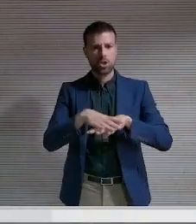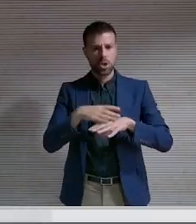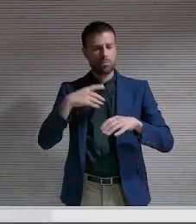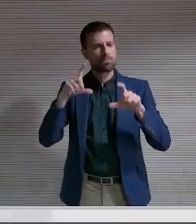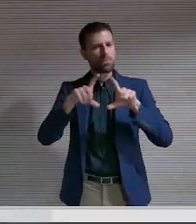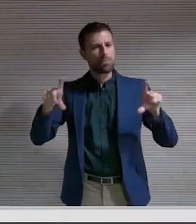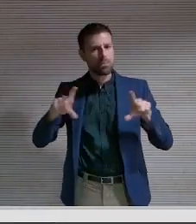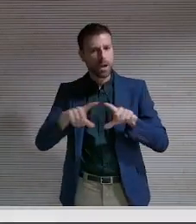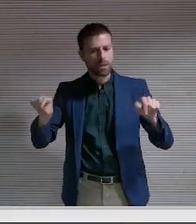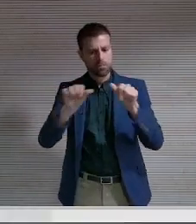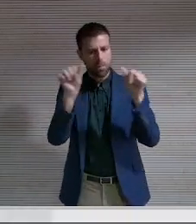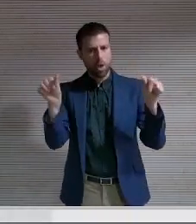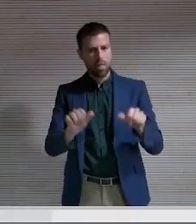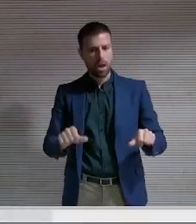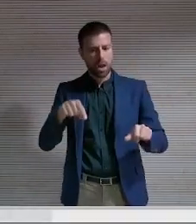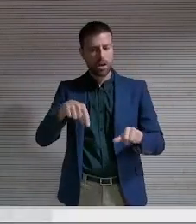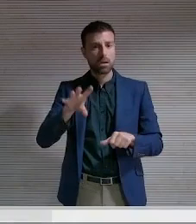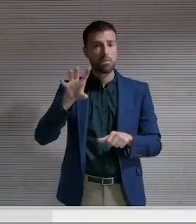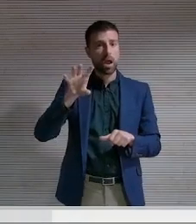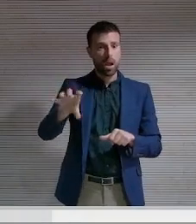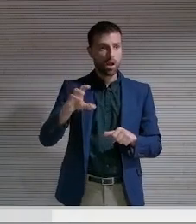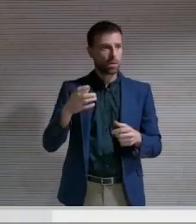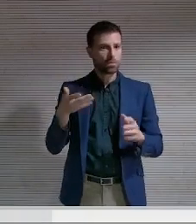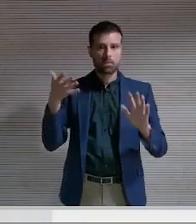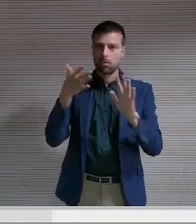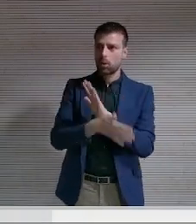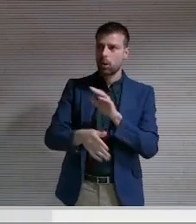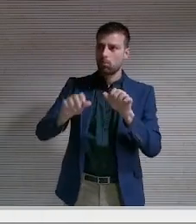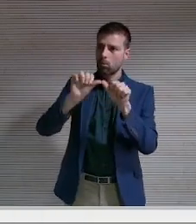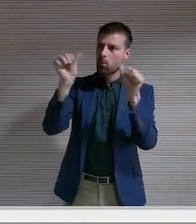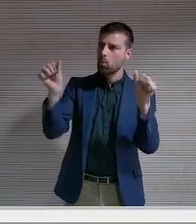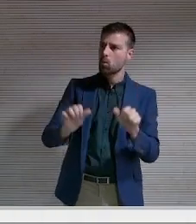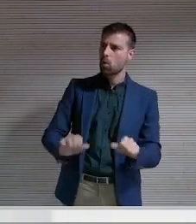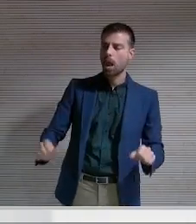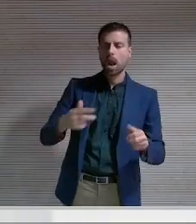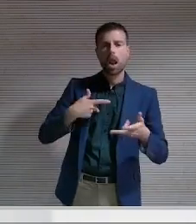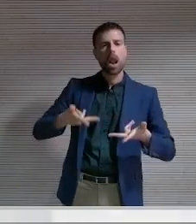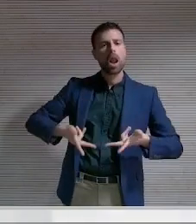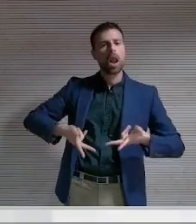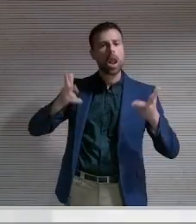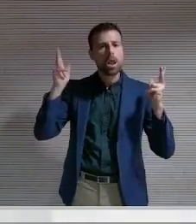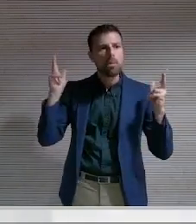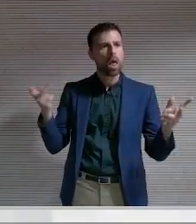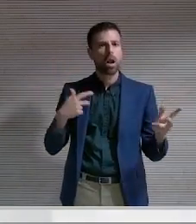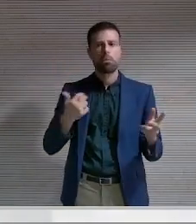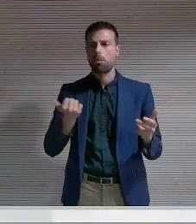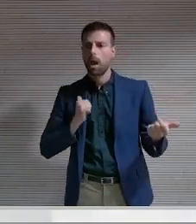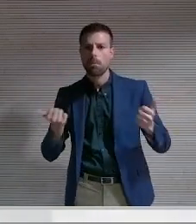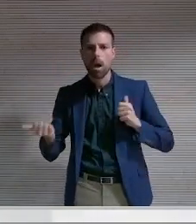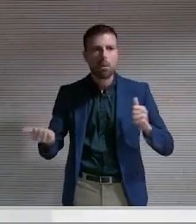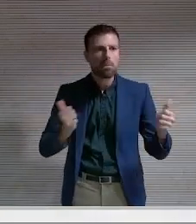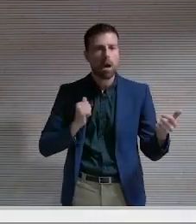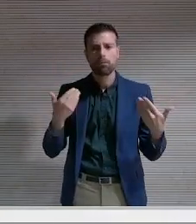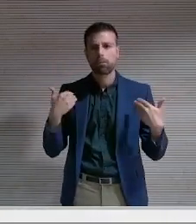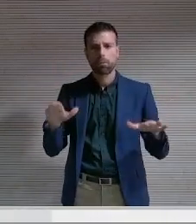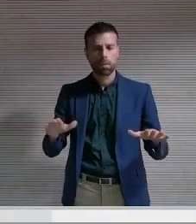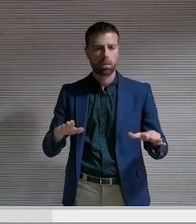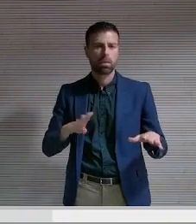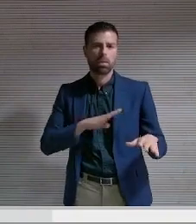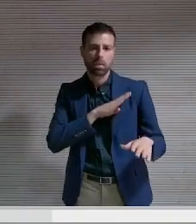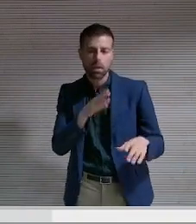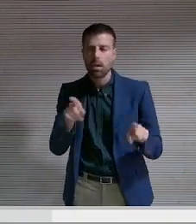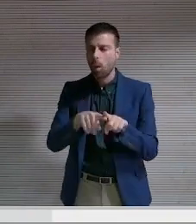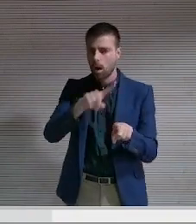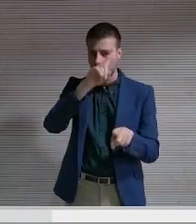model productiu del país, davant d'un model neoliberal de la barra lliure, de campi qui pugui, com el de